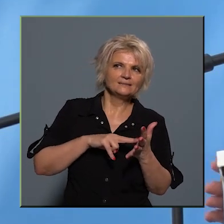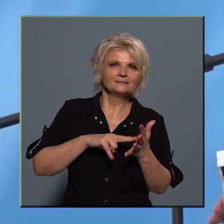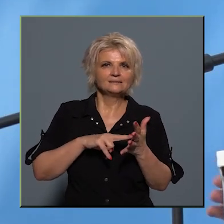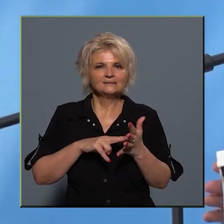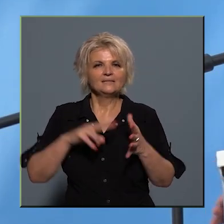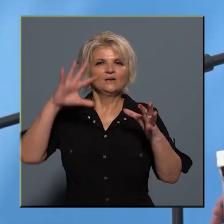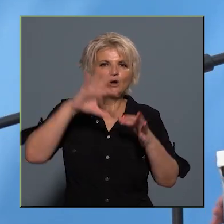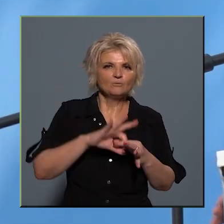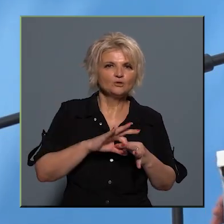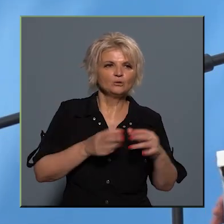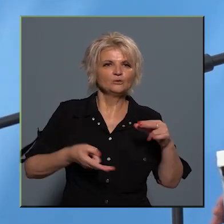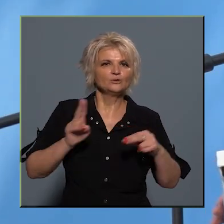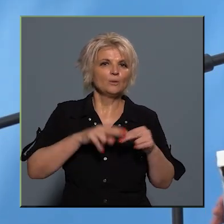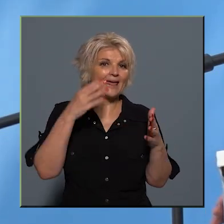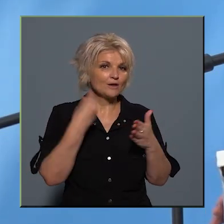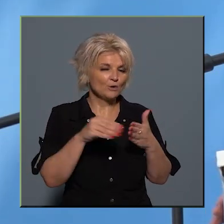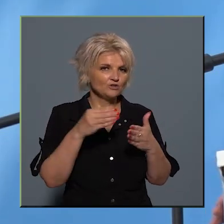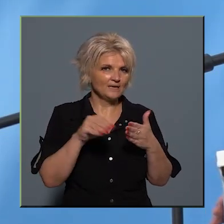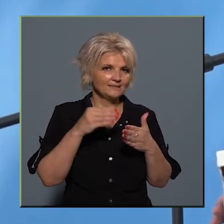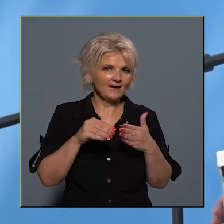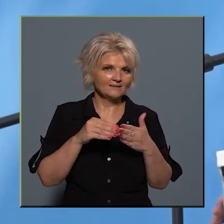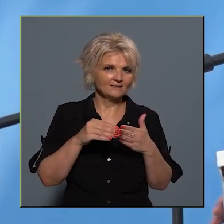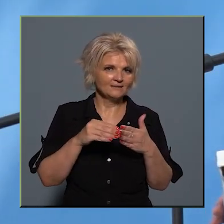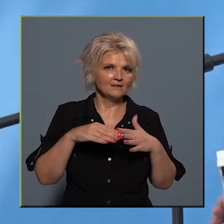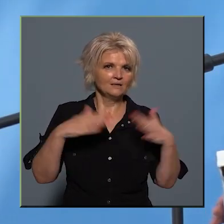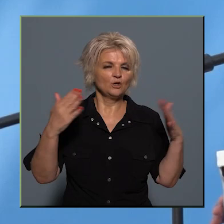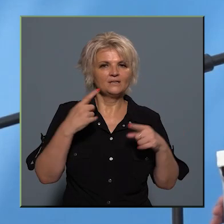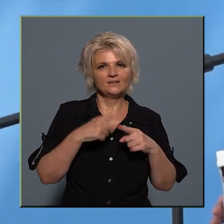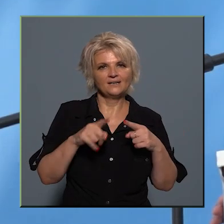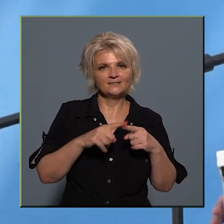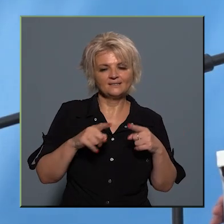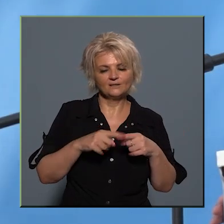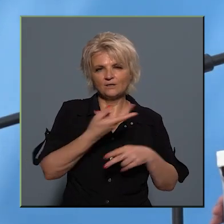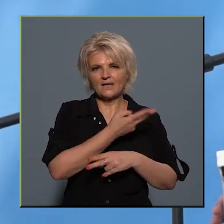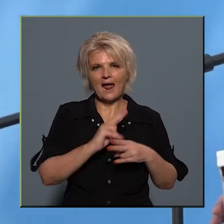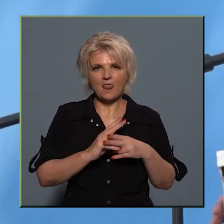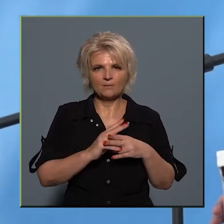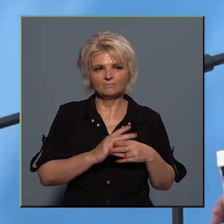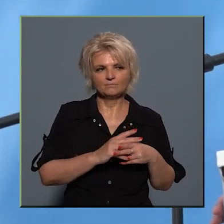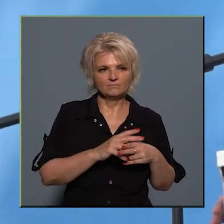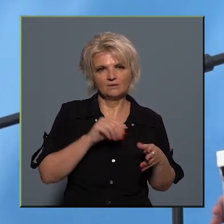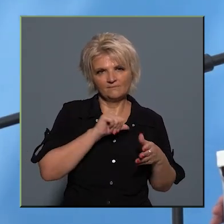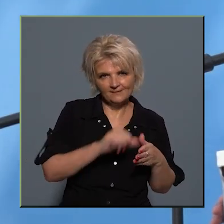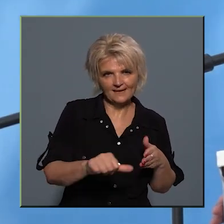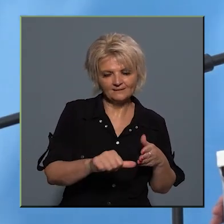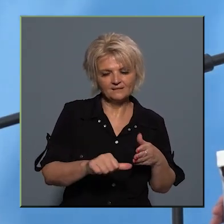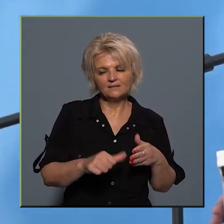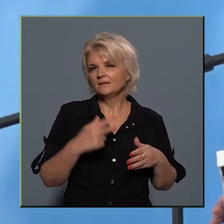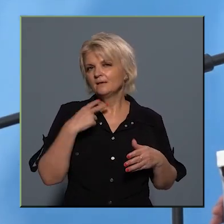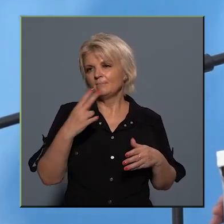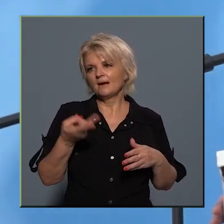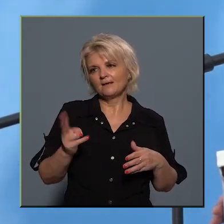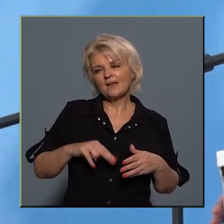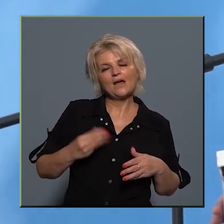a technológiához kapcsolódó többletköltségnek jelentős részét az adott állam átvállalja, meglátjuk, hogy ebből nálunk mi